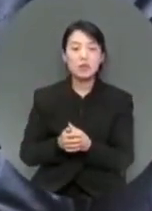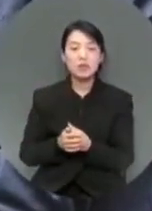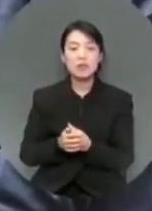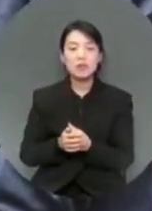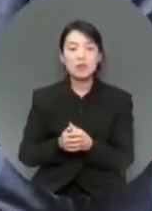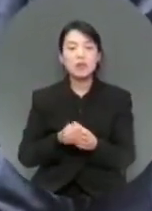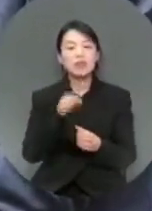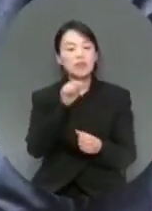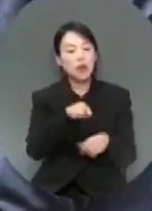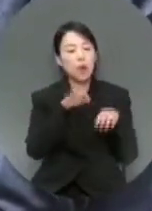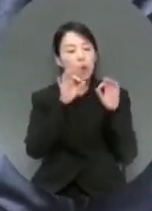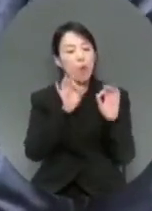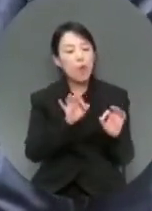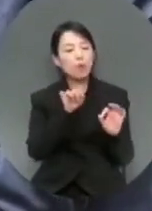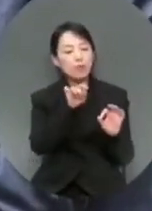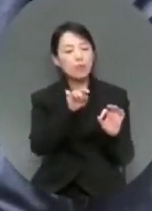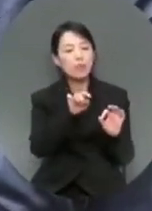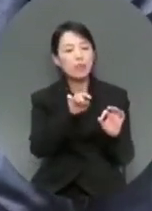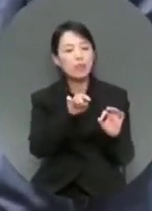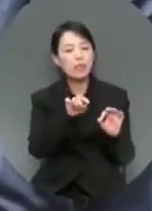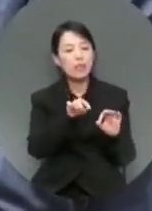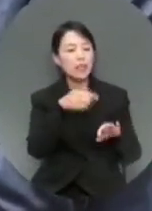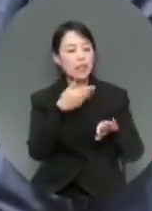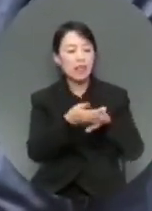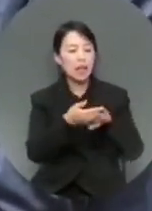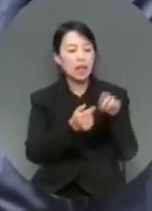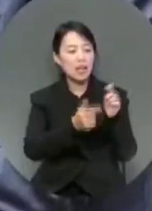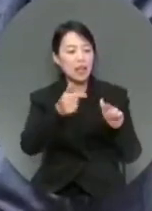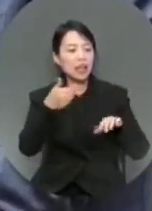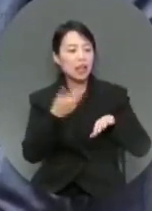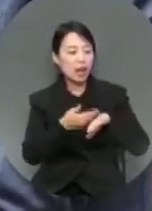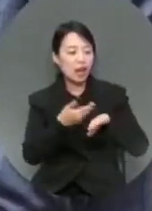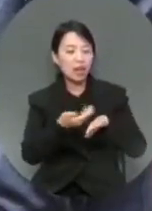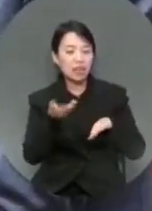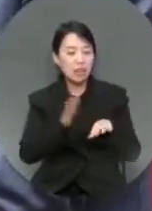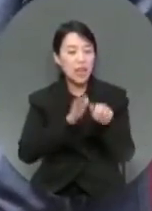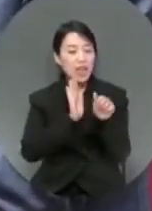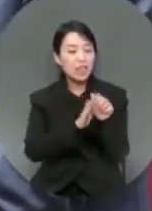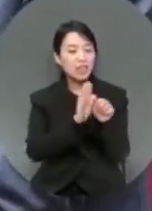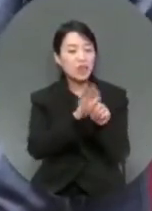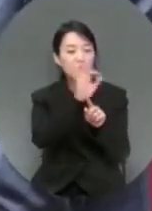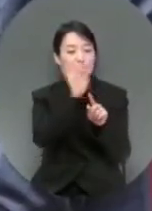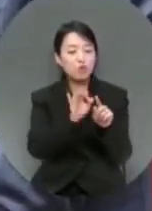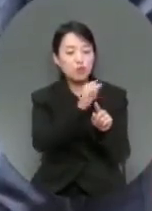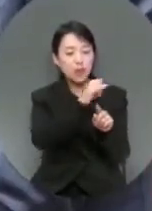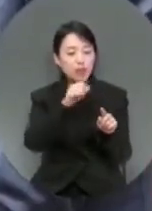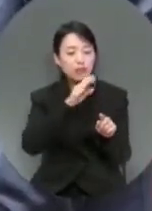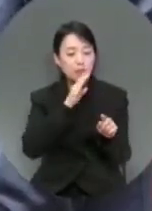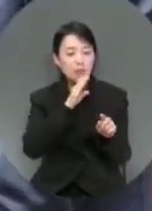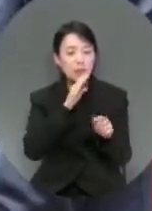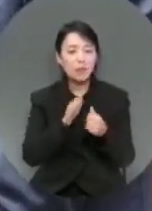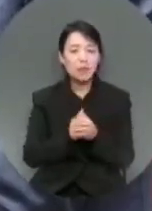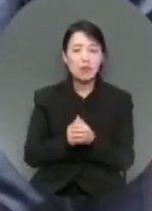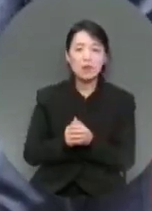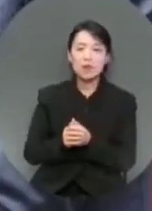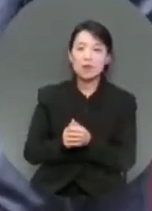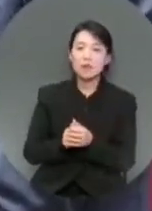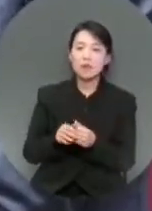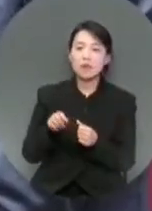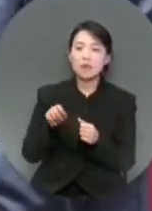보는 훨씬... 관점에 따라 좀 다를 수는 있습니다만 어쨌든 간에 수치가... 기여율 자체가 마이너스 그러니까 된 거 아닙니까? 통계 수치가 그렇고 말씀하신 것은